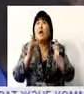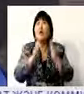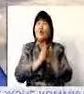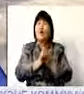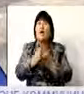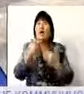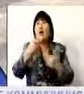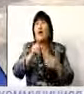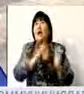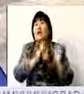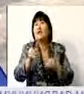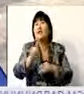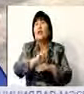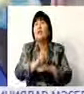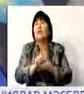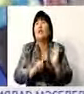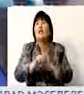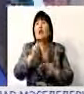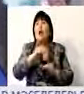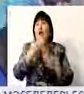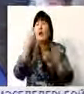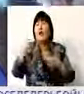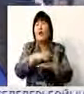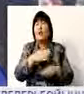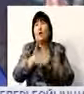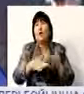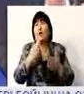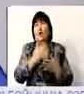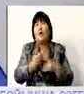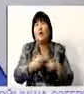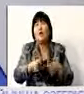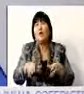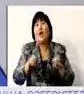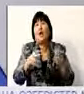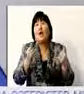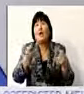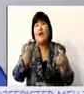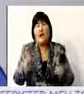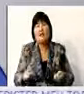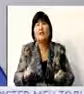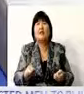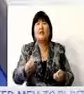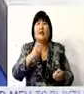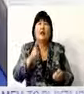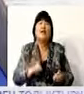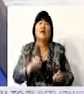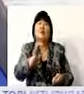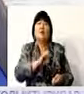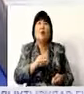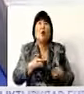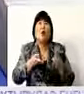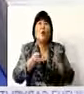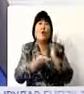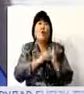кіргізілді. Газ реттегіш бекет іске қосылды. Халықтың қуанышында шек жоқ. Енді олар қауіпсіз әрі арзан отынды пайдаланады. От